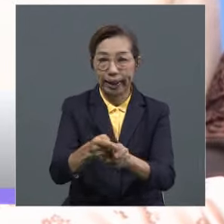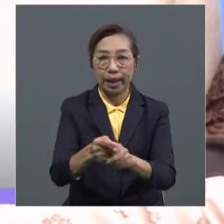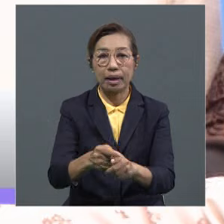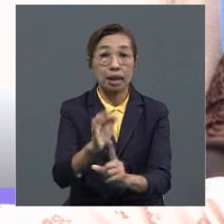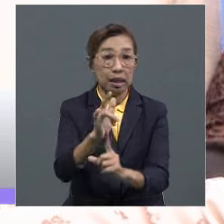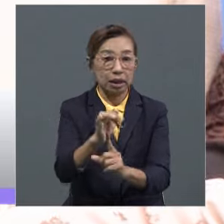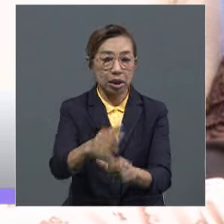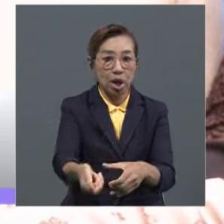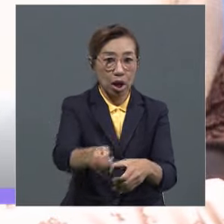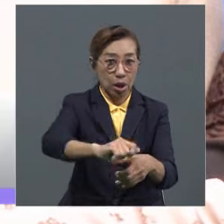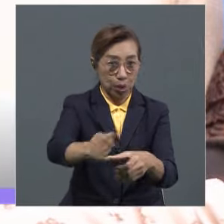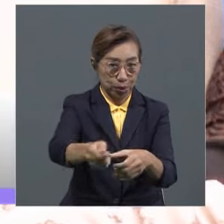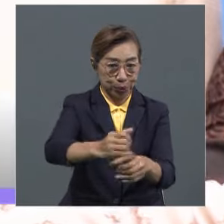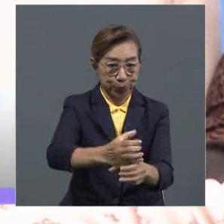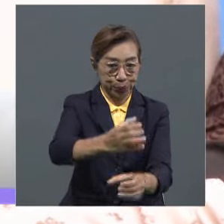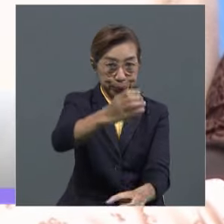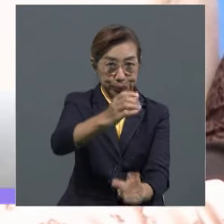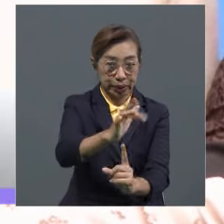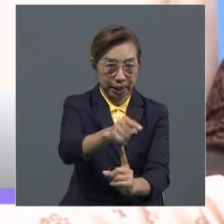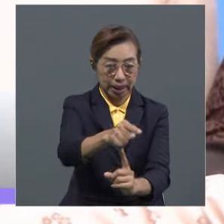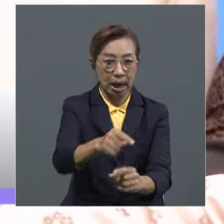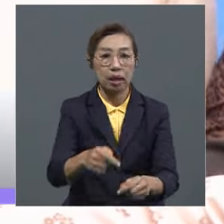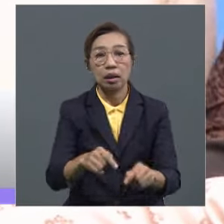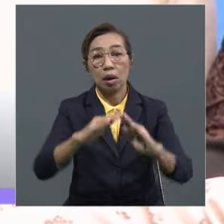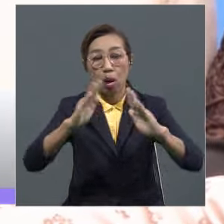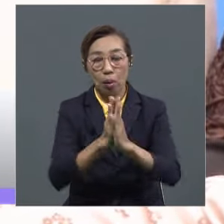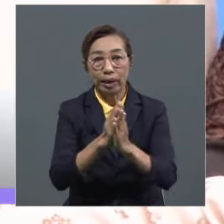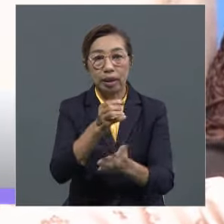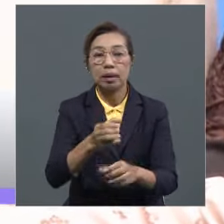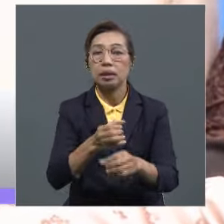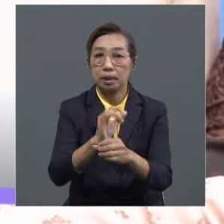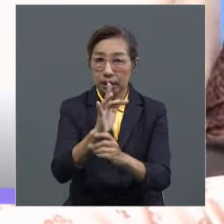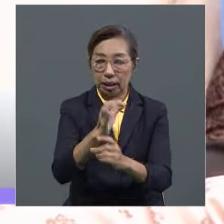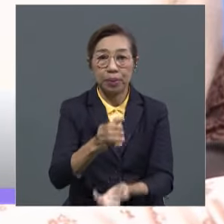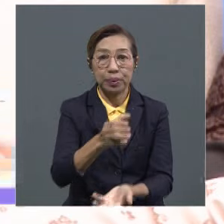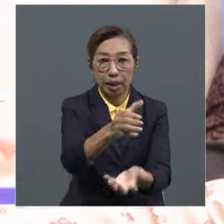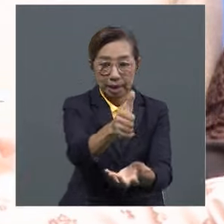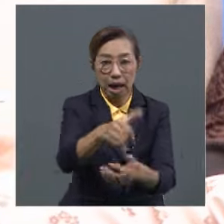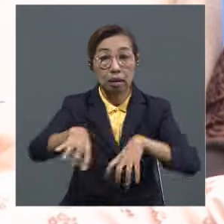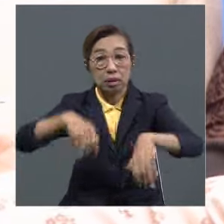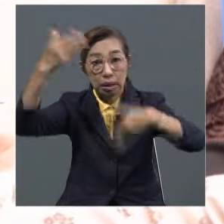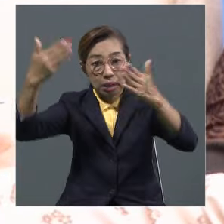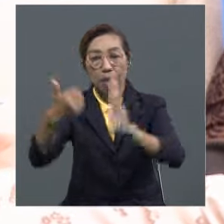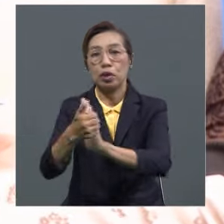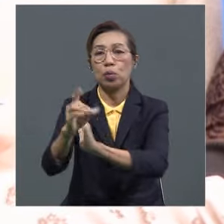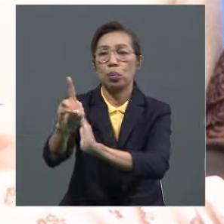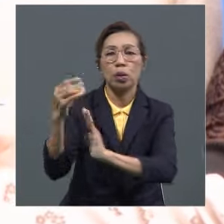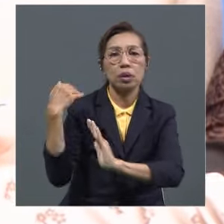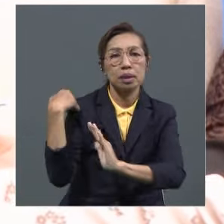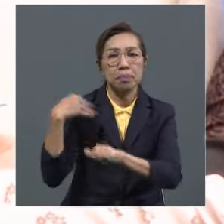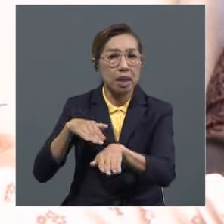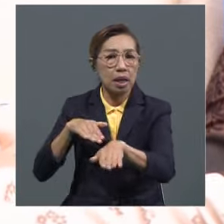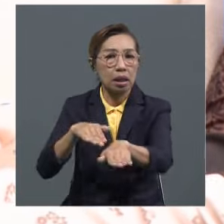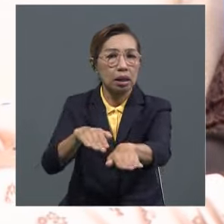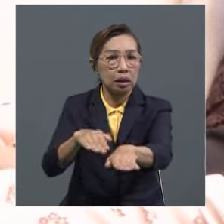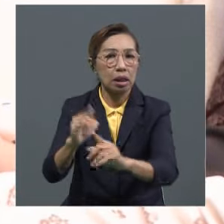แล้วก็ในแต่ละจังหวัดต่างๆทั่วประเทศไทยก็มีการจัดกิจกรรมที่หลากหลายนะคะไม่ว่าจะเป็นทางอุบลราชธานีก็มีงานแห่เทียนพรรษาที่